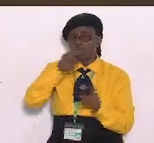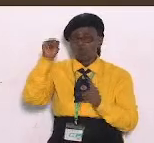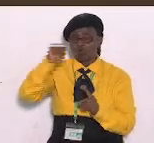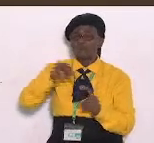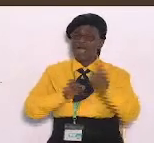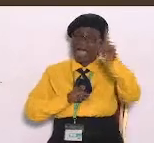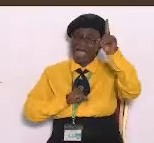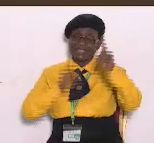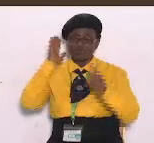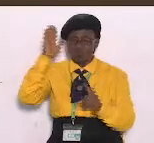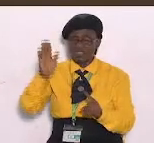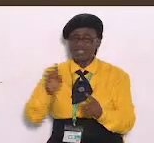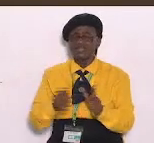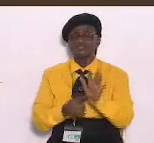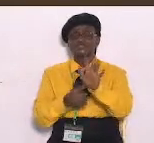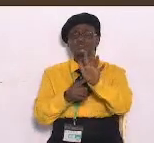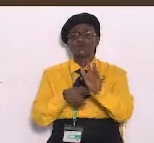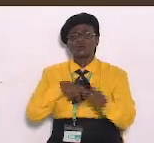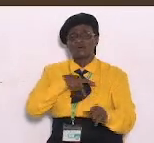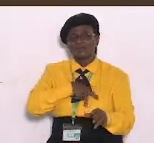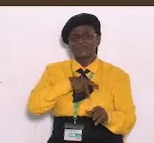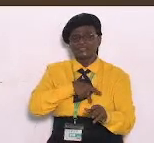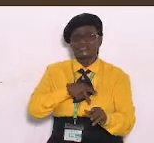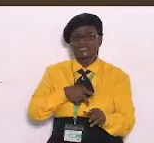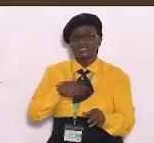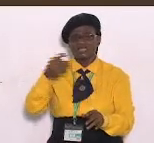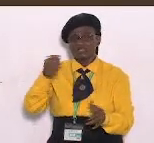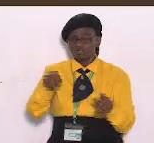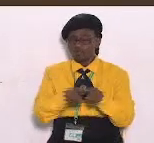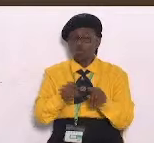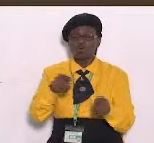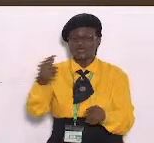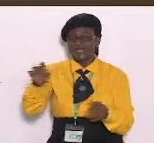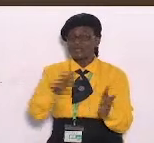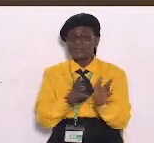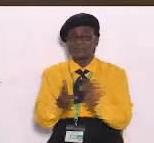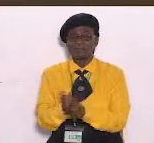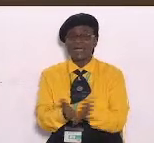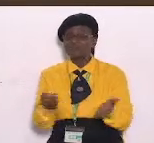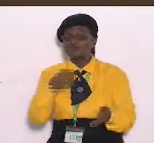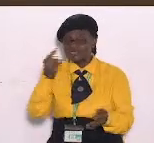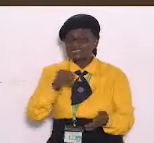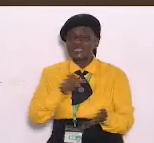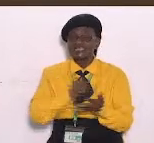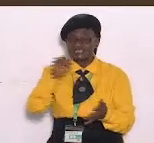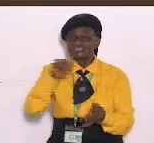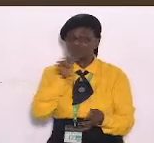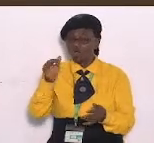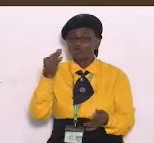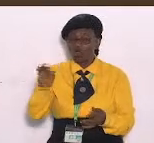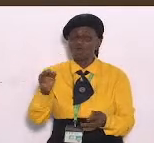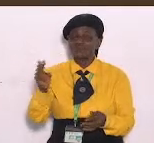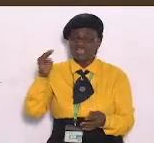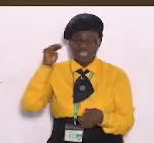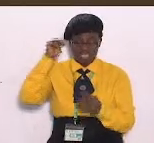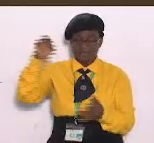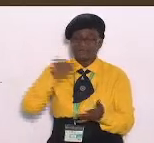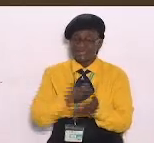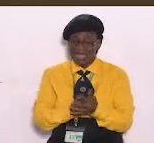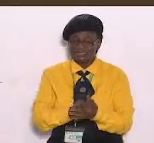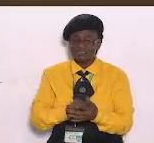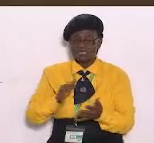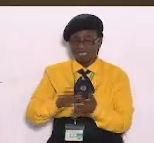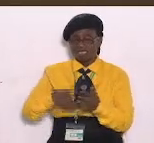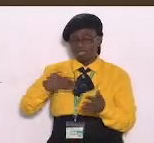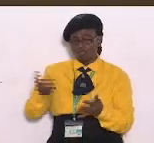à celui que je veux la Bible dit que ce n'est pas de celui qui